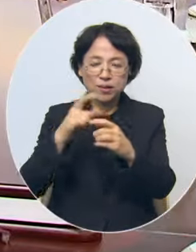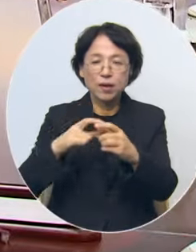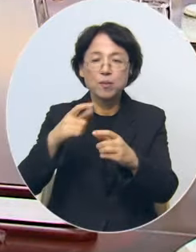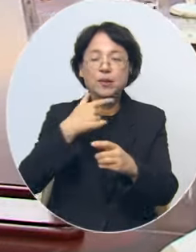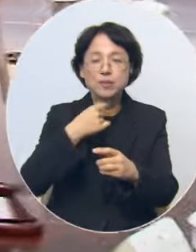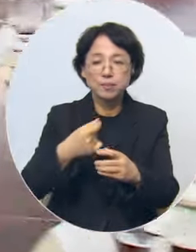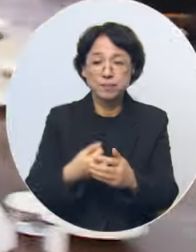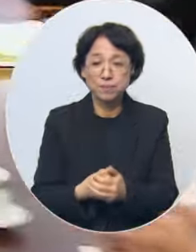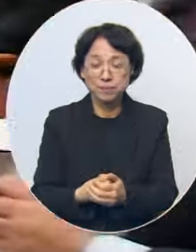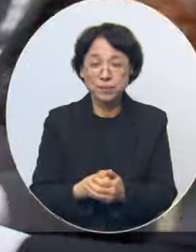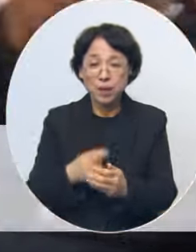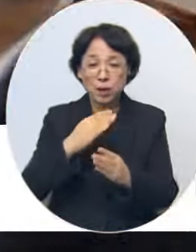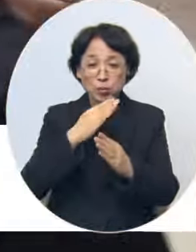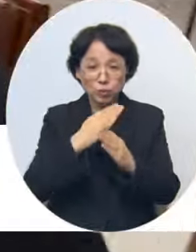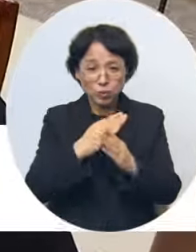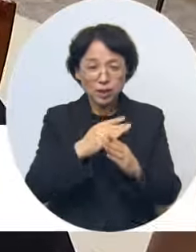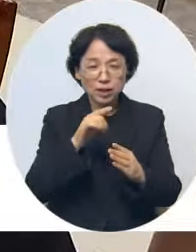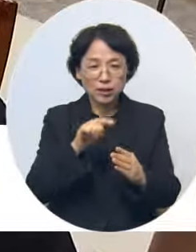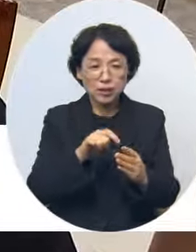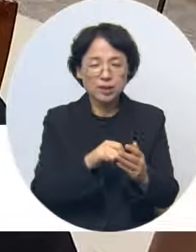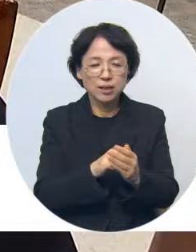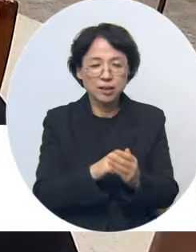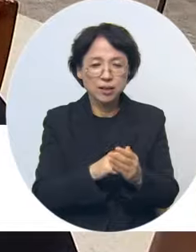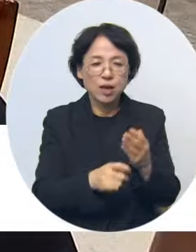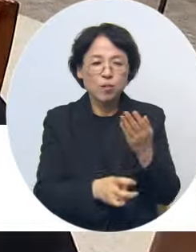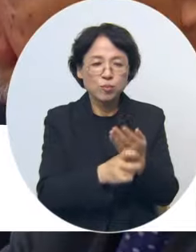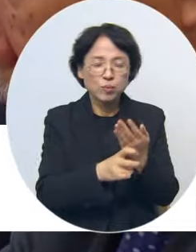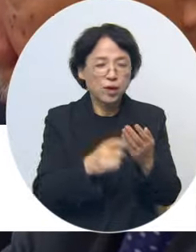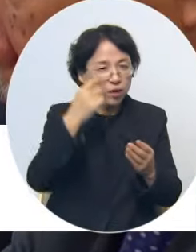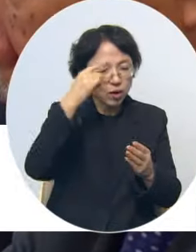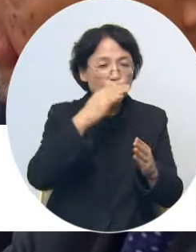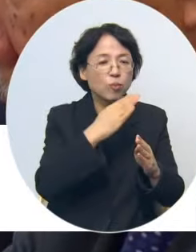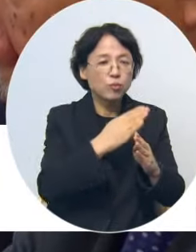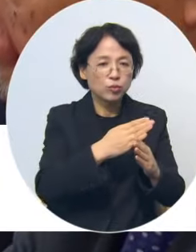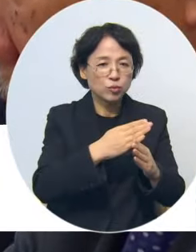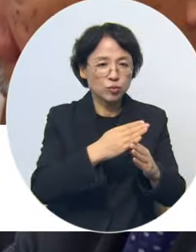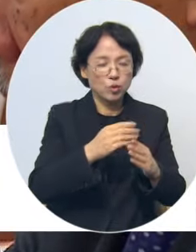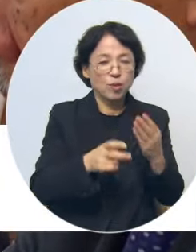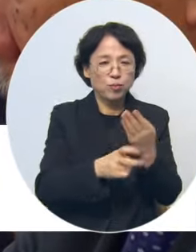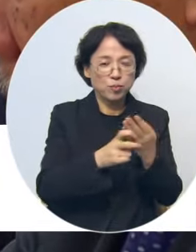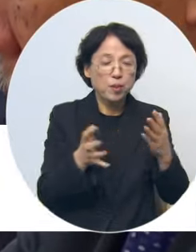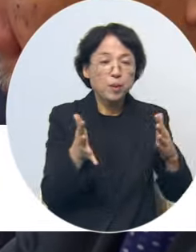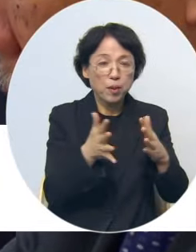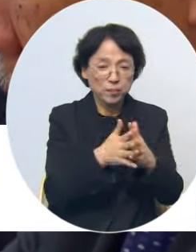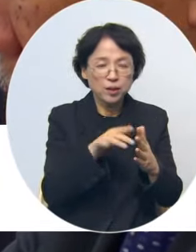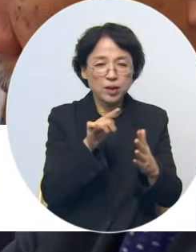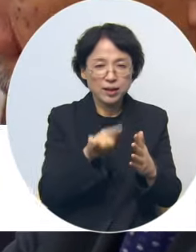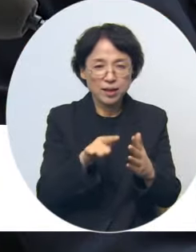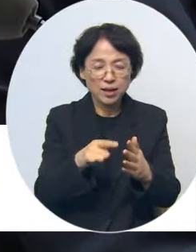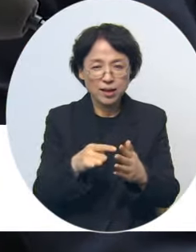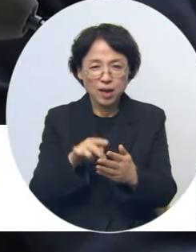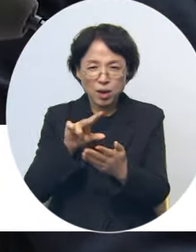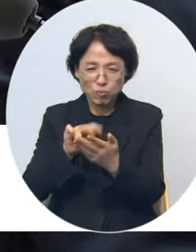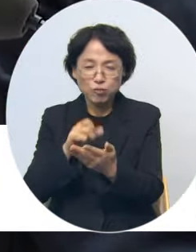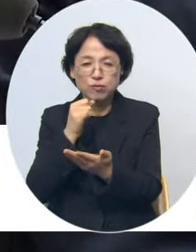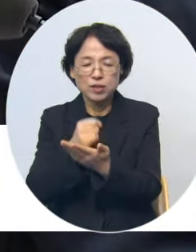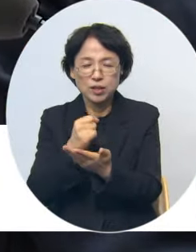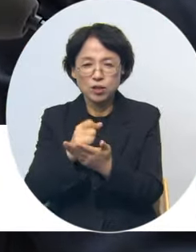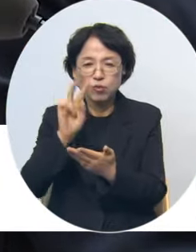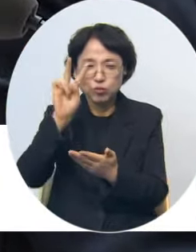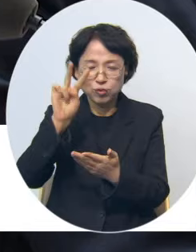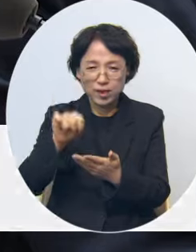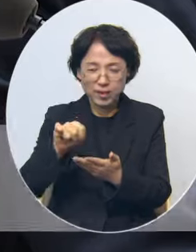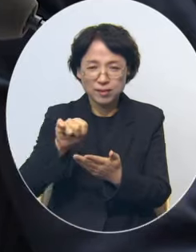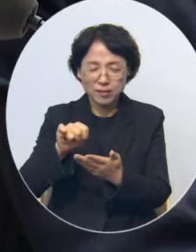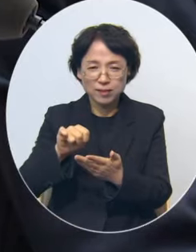두 정상은 북한의 도발과 러북 불법 군사 협력에 대해 한 목소리로 비판하며 유엔 안보리 결의를 준수할 것을